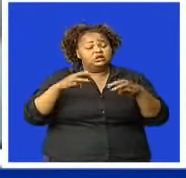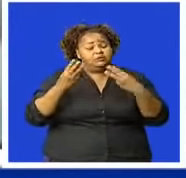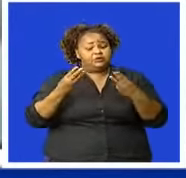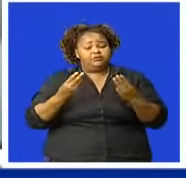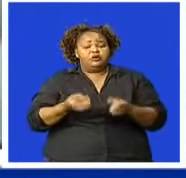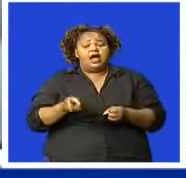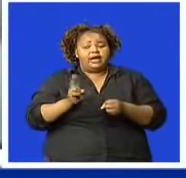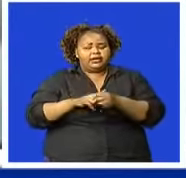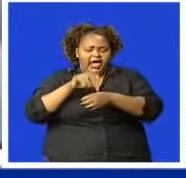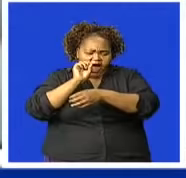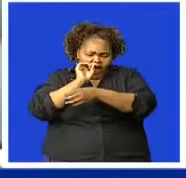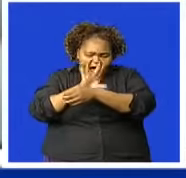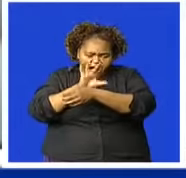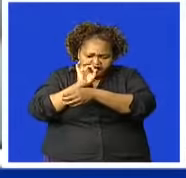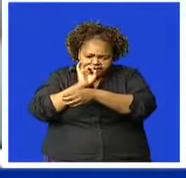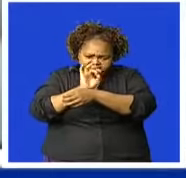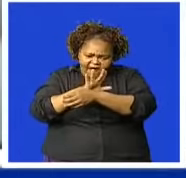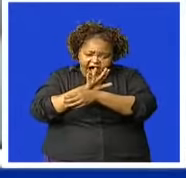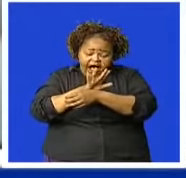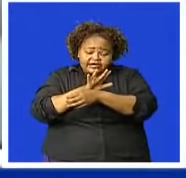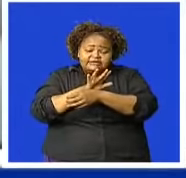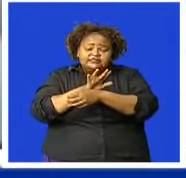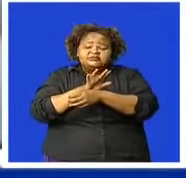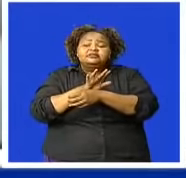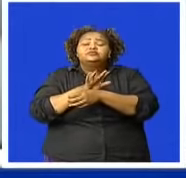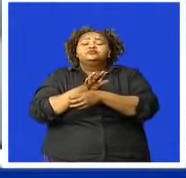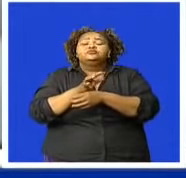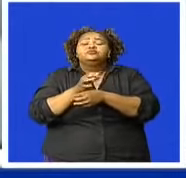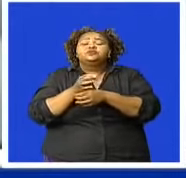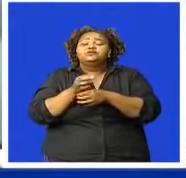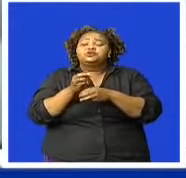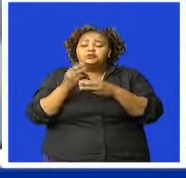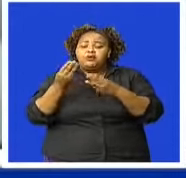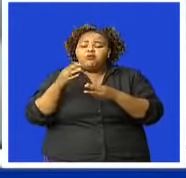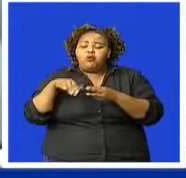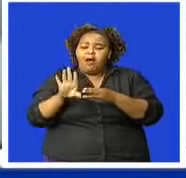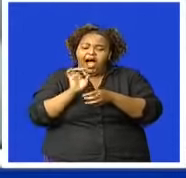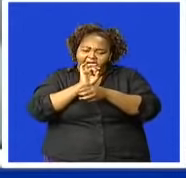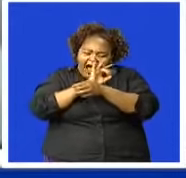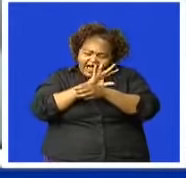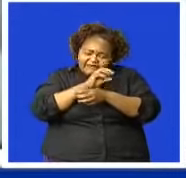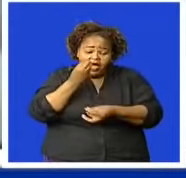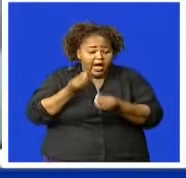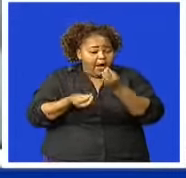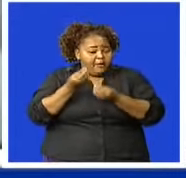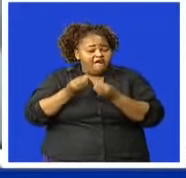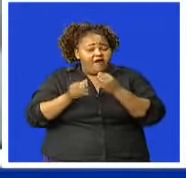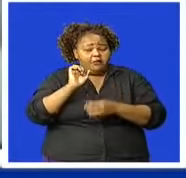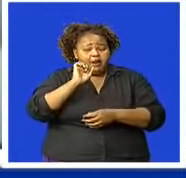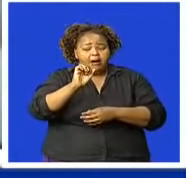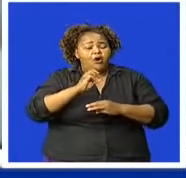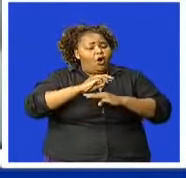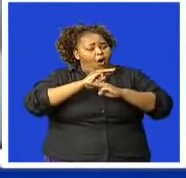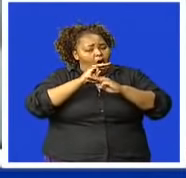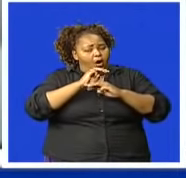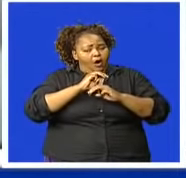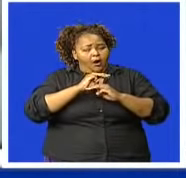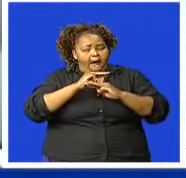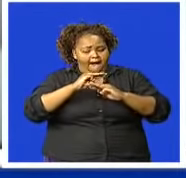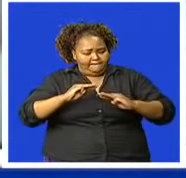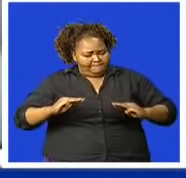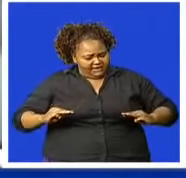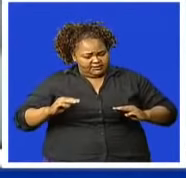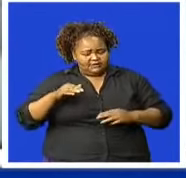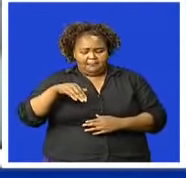lokuthi cha bekunene asihambe nabantu abanalesibayale abantu babethu nako konke ukuthi kulomanga sekube nekuthula ngoba